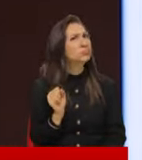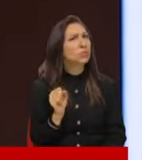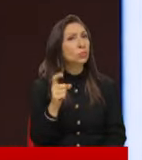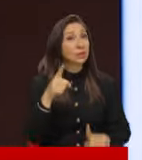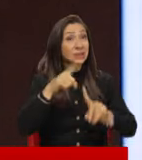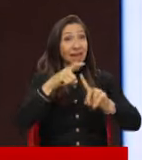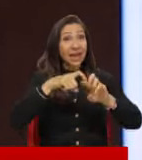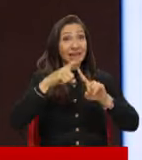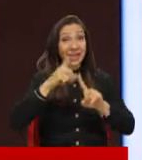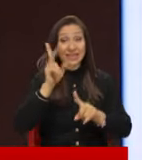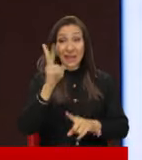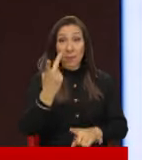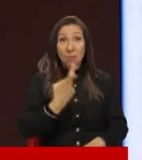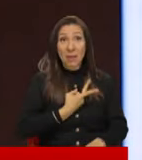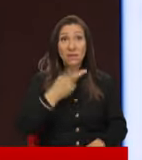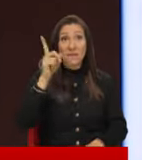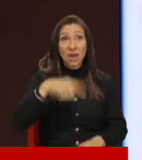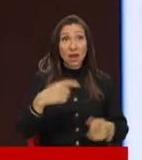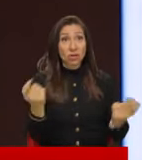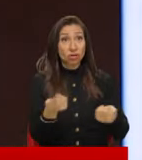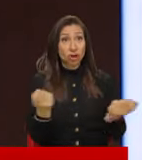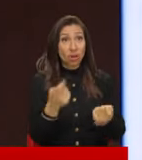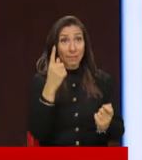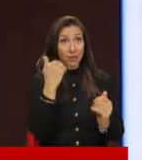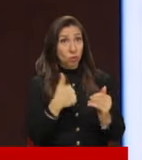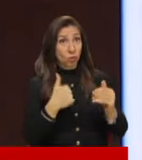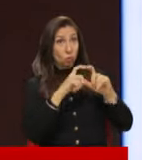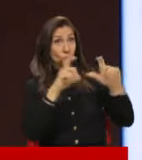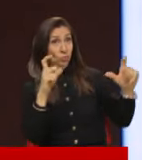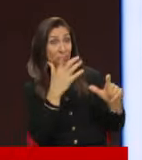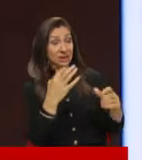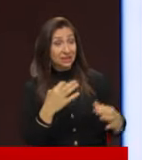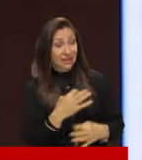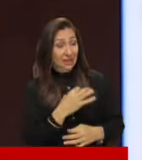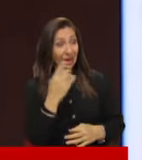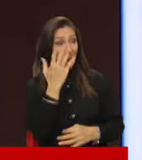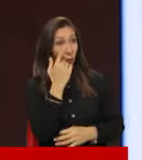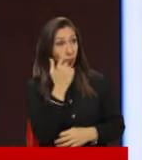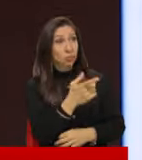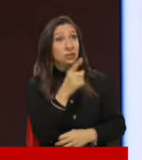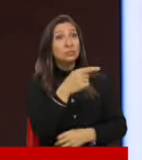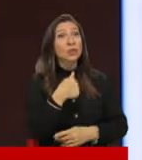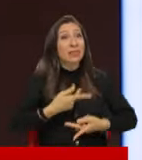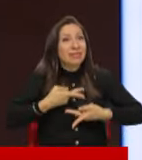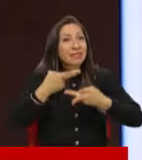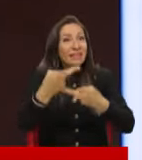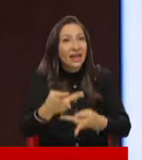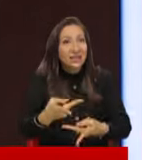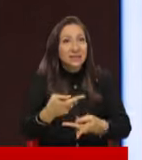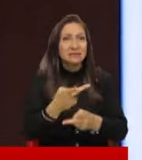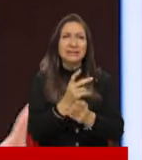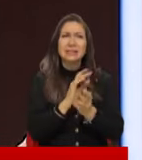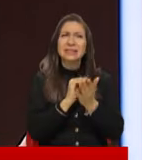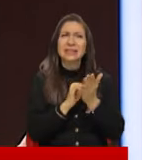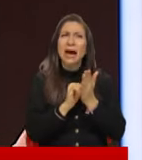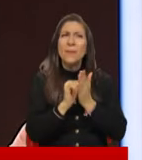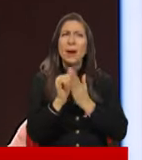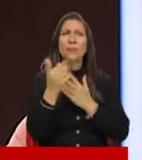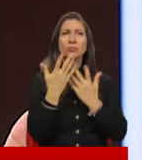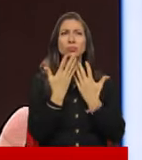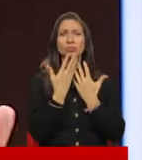TRT senin benim vergilerimle çalışan bir kurum Sayın Karagöz Sizin buraya Bizi davetiniz tamamen bir Ali